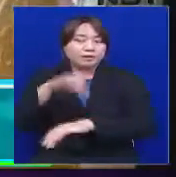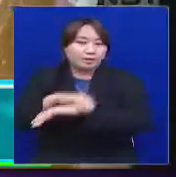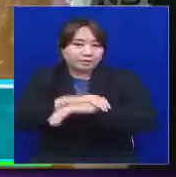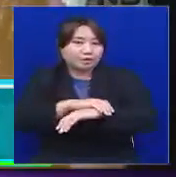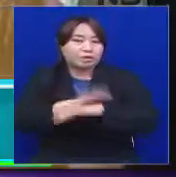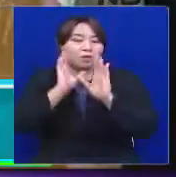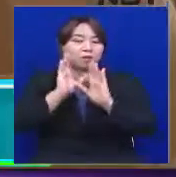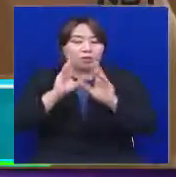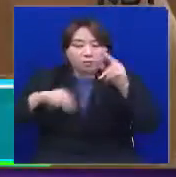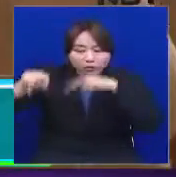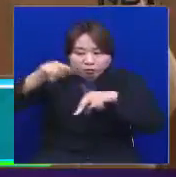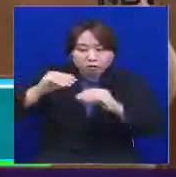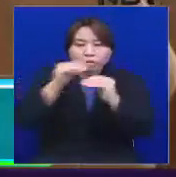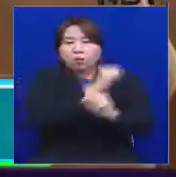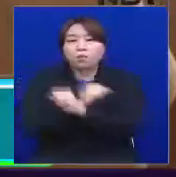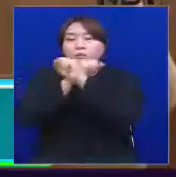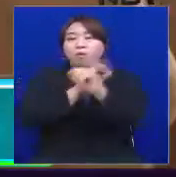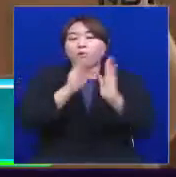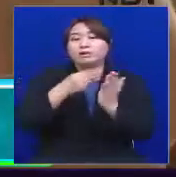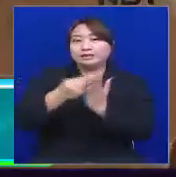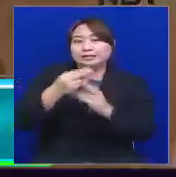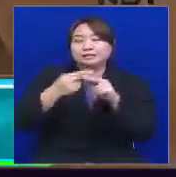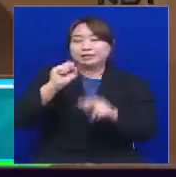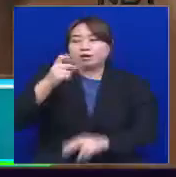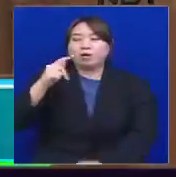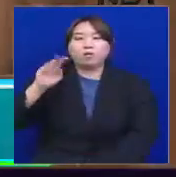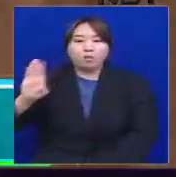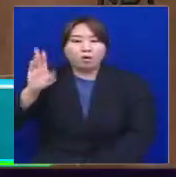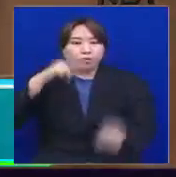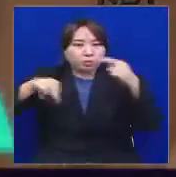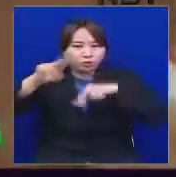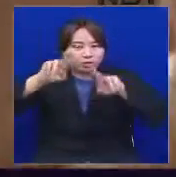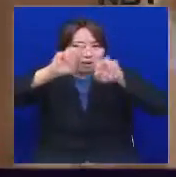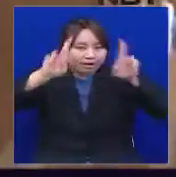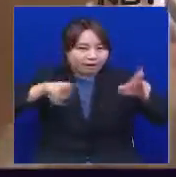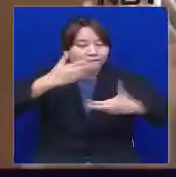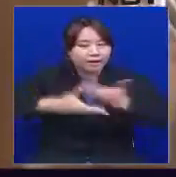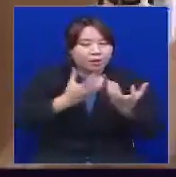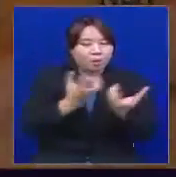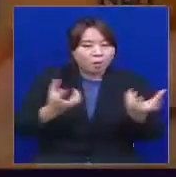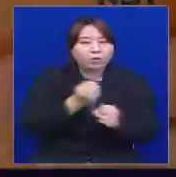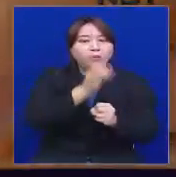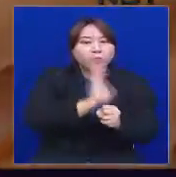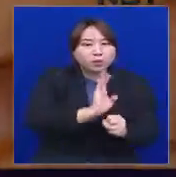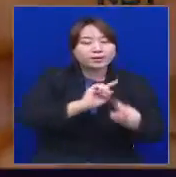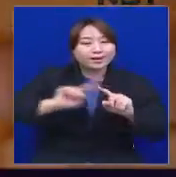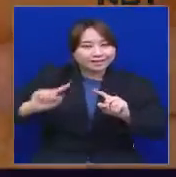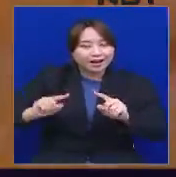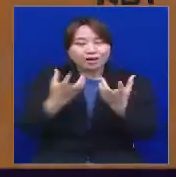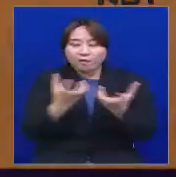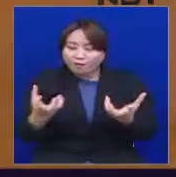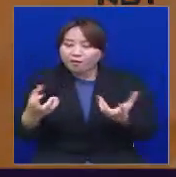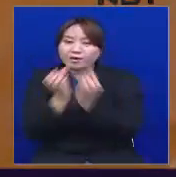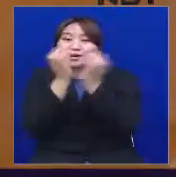คุ้มครองผู้บริโภคหรือว่าสคบลงพื้นที่ตรวจสอบผู้ประกอบธุรกิจชุดสังฆทานขายชุดสังฆทานแลก็ชุดไชยธรรม